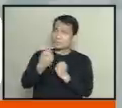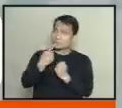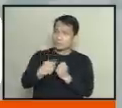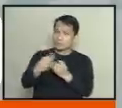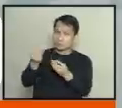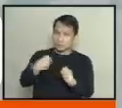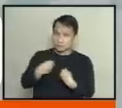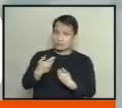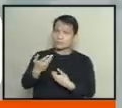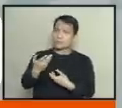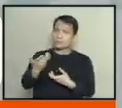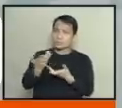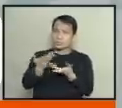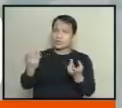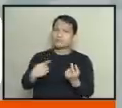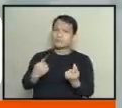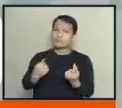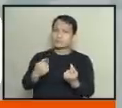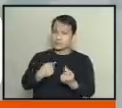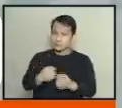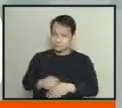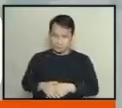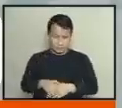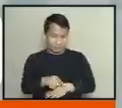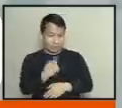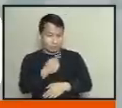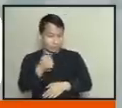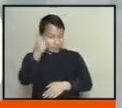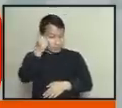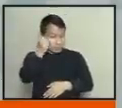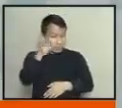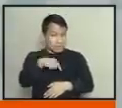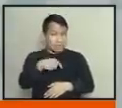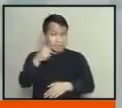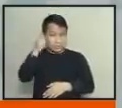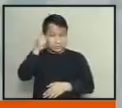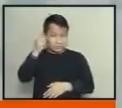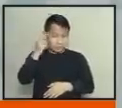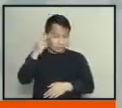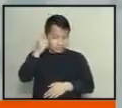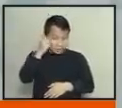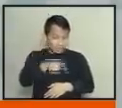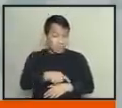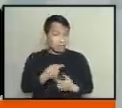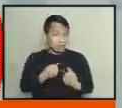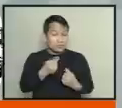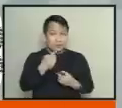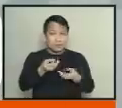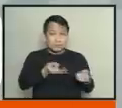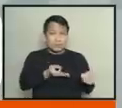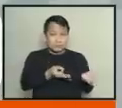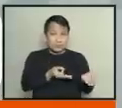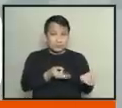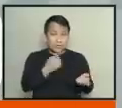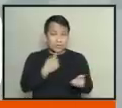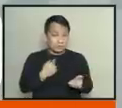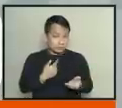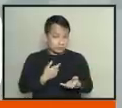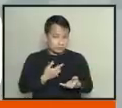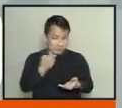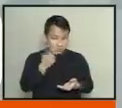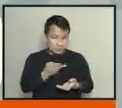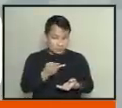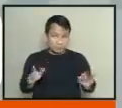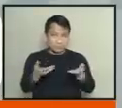eh. Pero yung ginagawa niyo sa akin. Ah, pag wala ka, alam mo ba, pinapakain yung mga bata. Nakikita mo, pagdating mo, may sinain, may tinitira